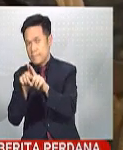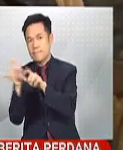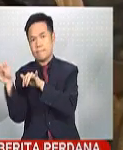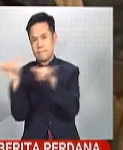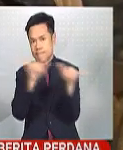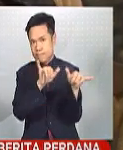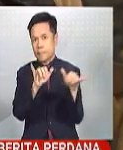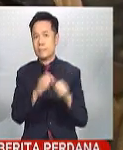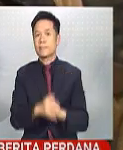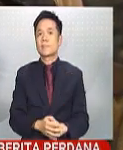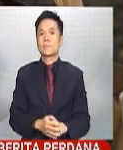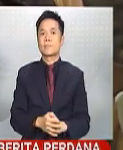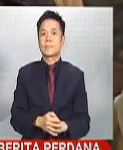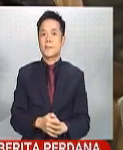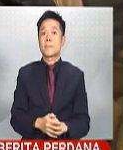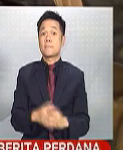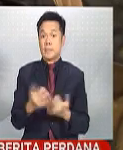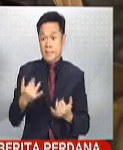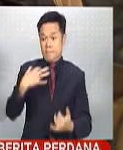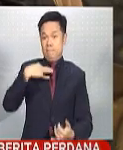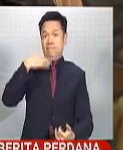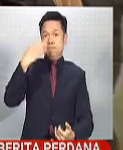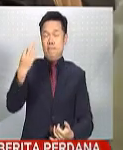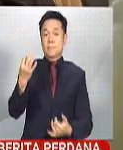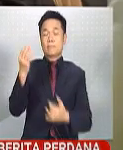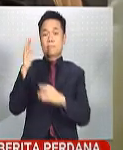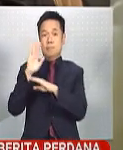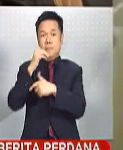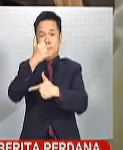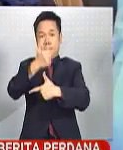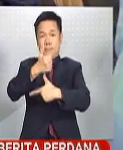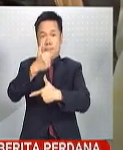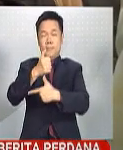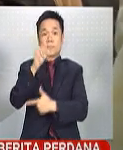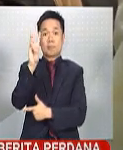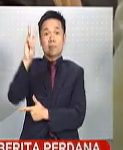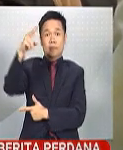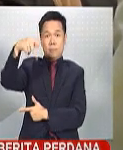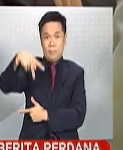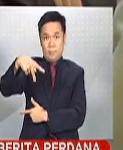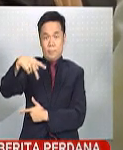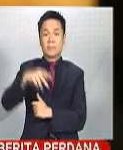Setelah dilantik memegang jawatan Timbalan Menteri Persekutuan,